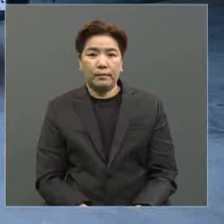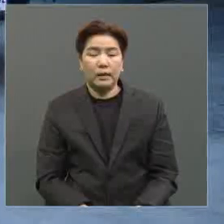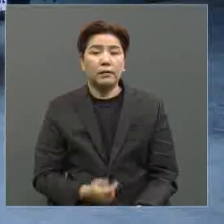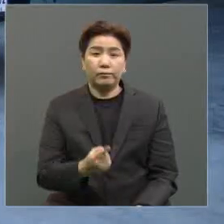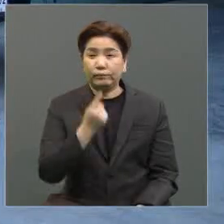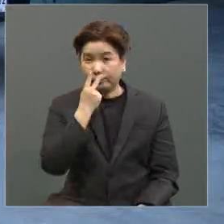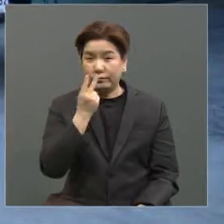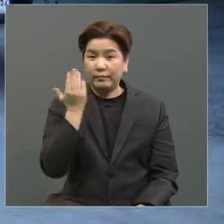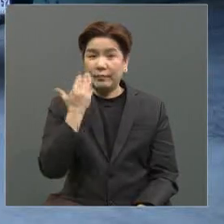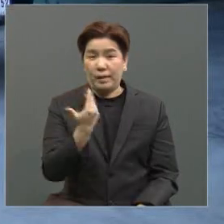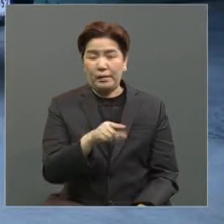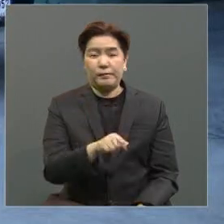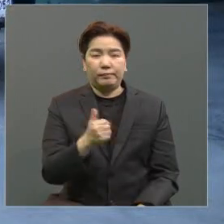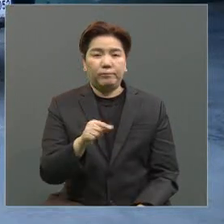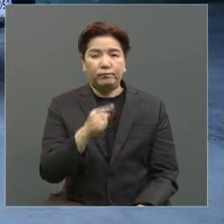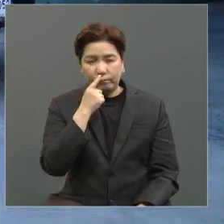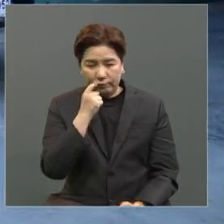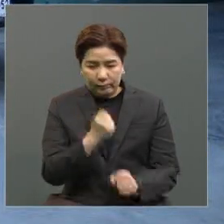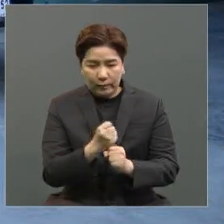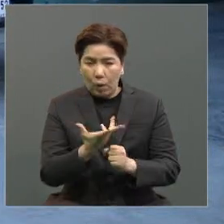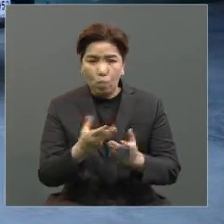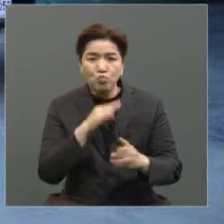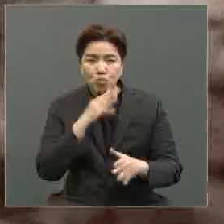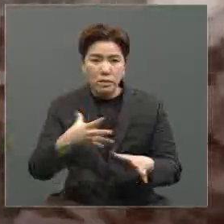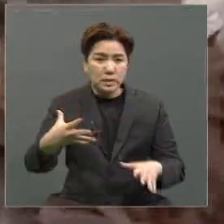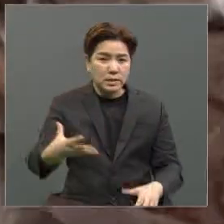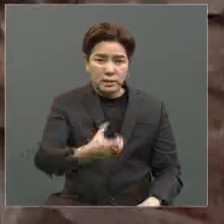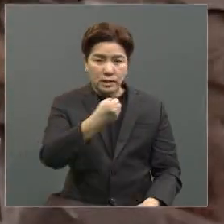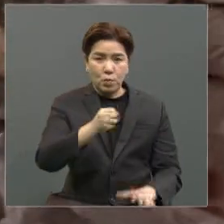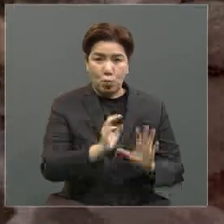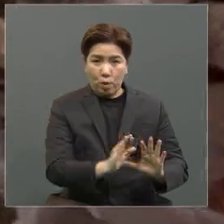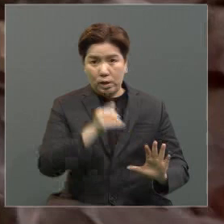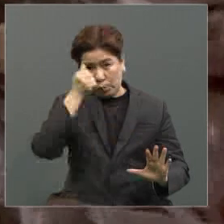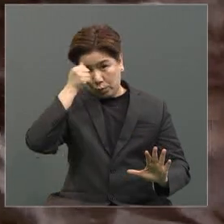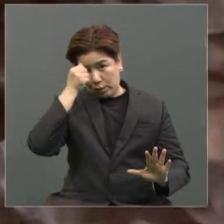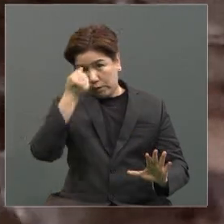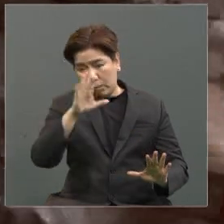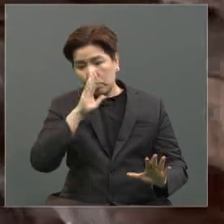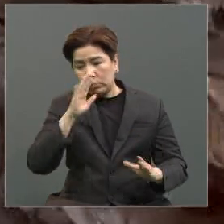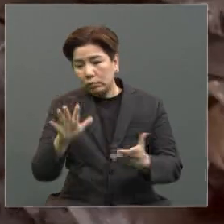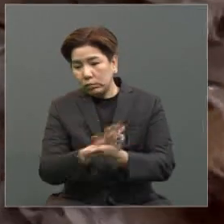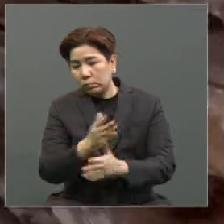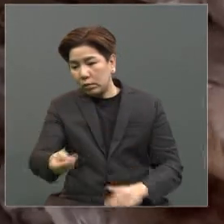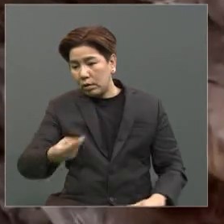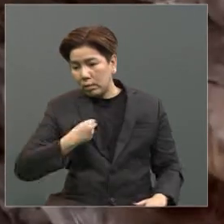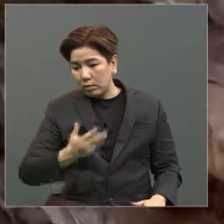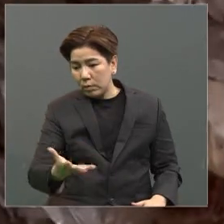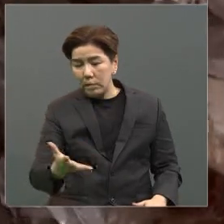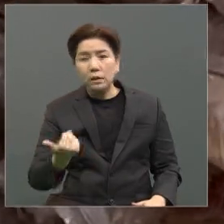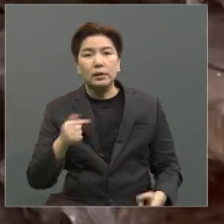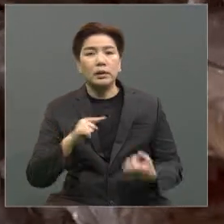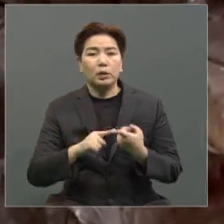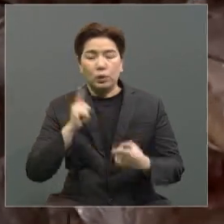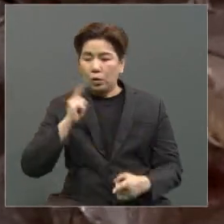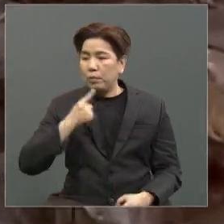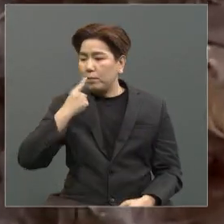เมื่อกี้ที่เล่าให้คุณผู้ชมฟังไปนะว่าเขาก็จะต้องอายัดไว้ก่อน 15วันเนาะถ้าหากว่าไม่สามารถแสดงหลักฐานได้ภายใน 15วันเนี่ยก็